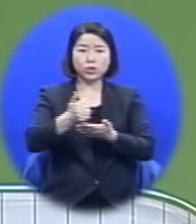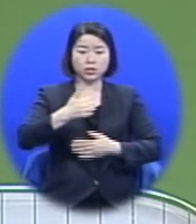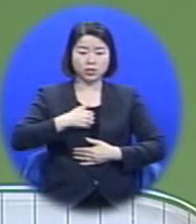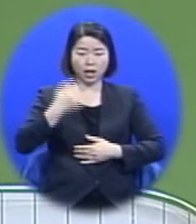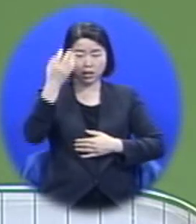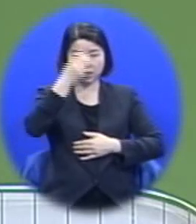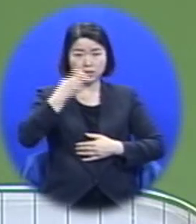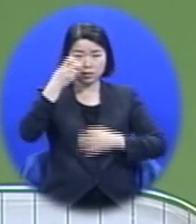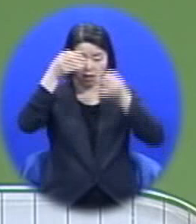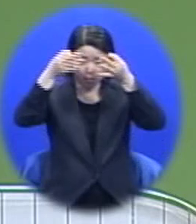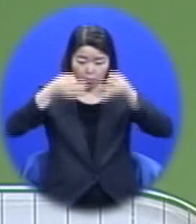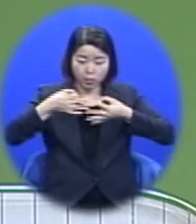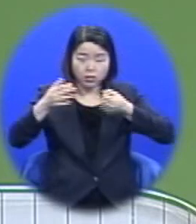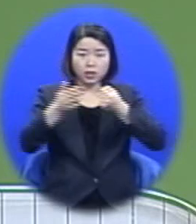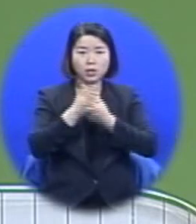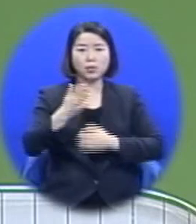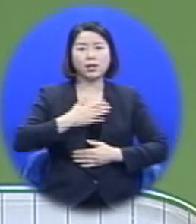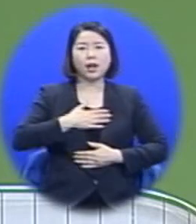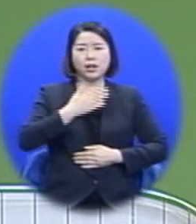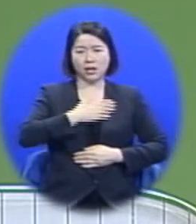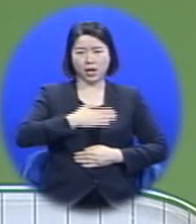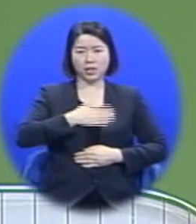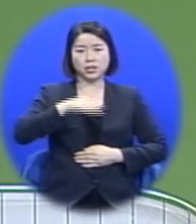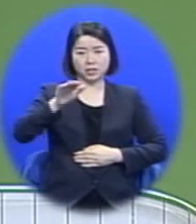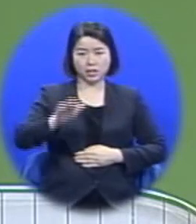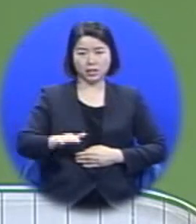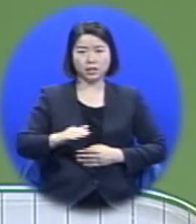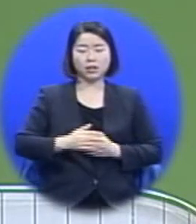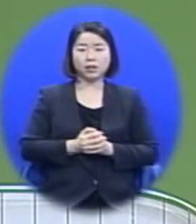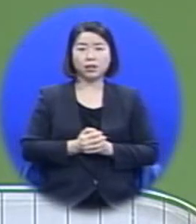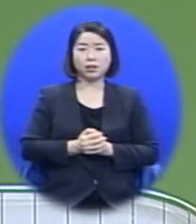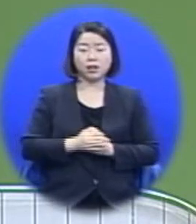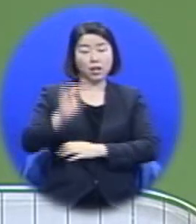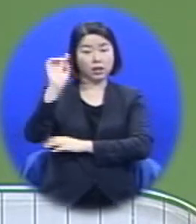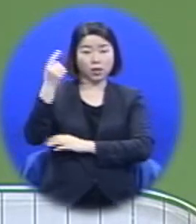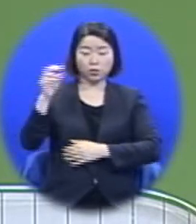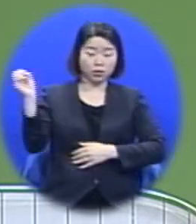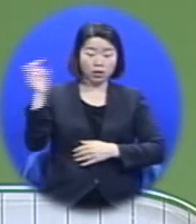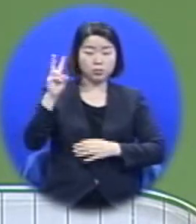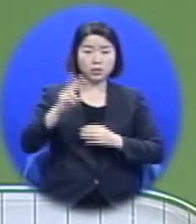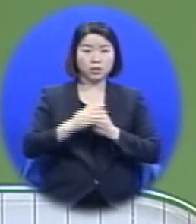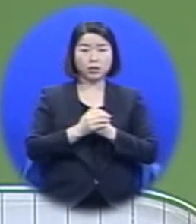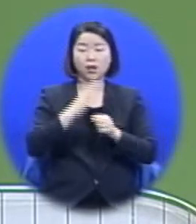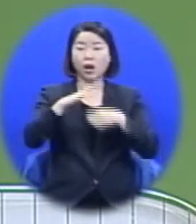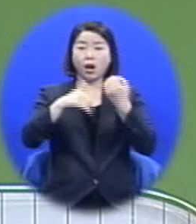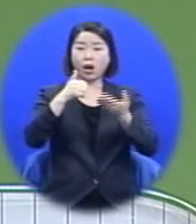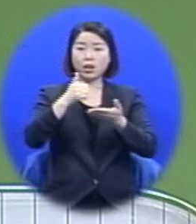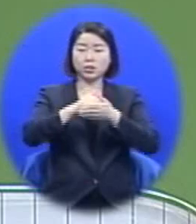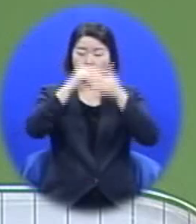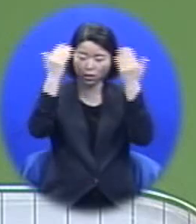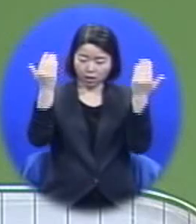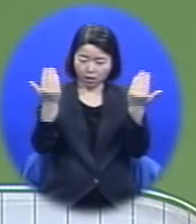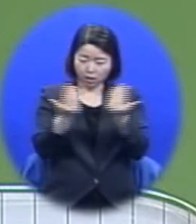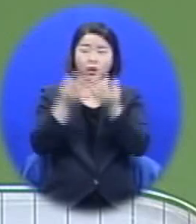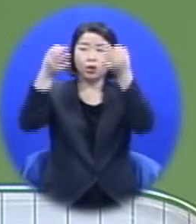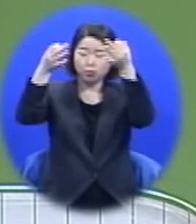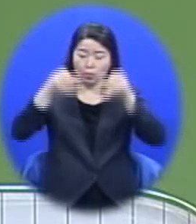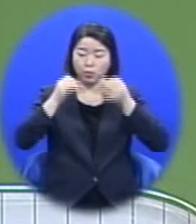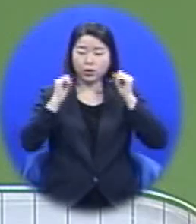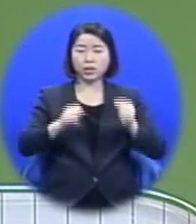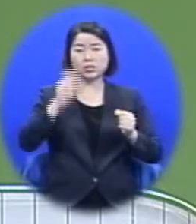보셨으면 로 나를 아시나이다 다음 세계 갑자기 하나님이 다 보고 계신지